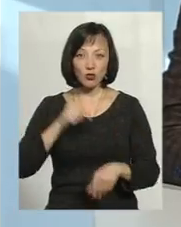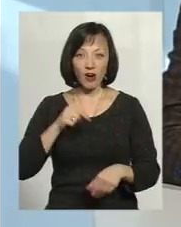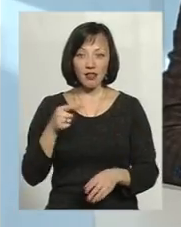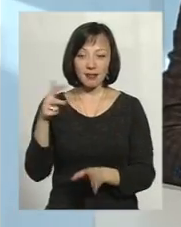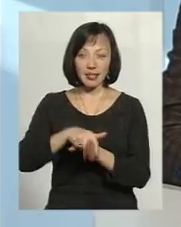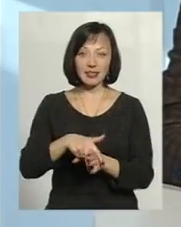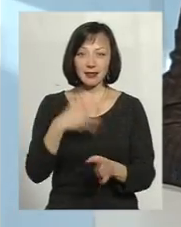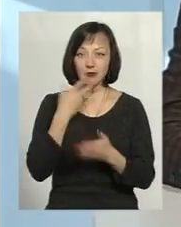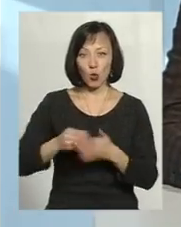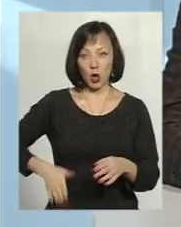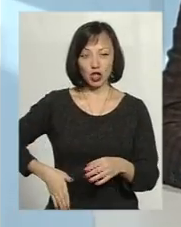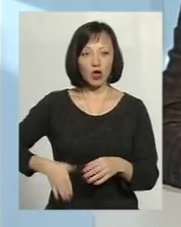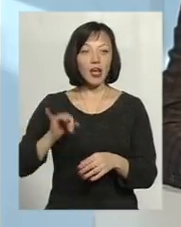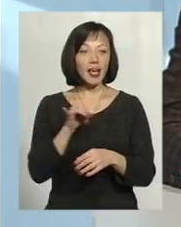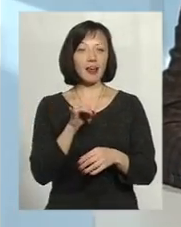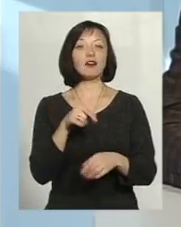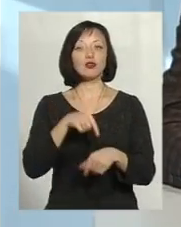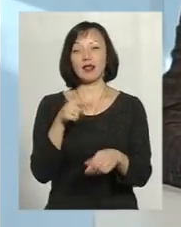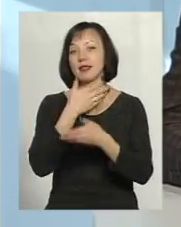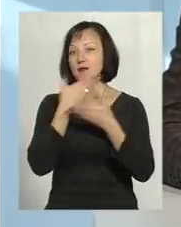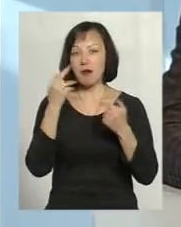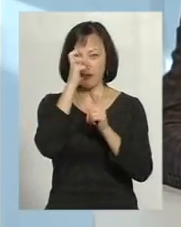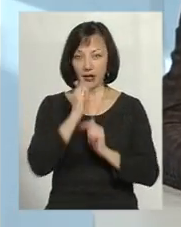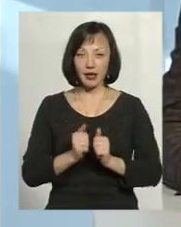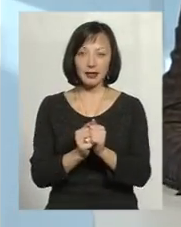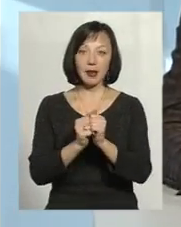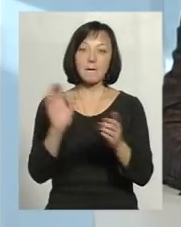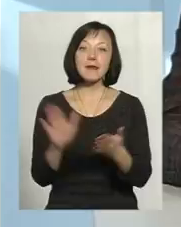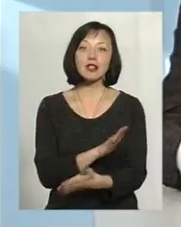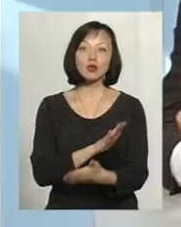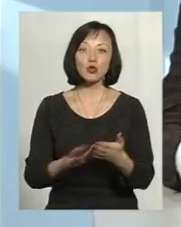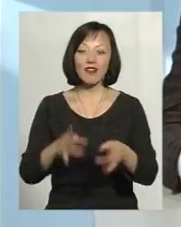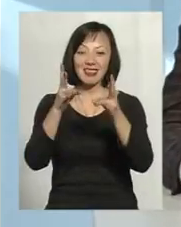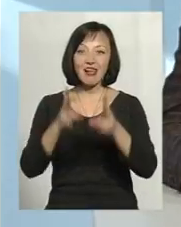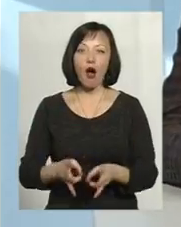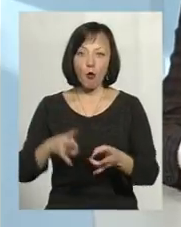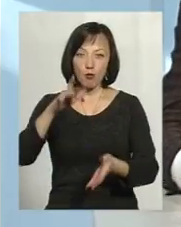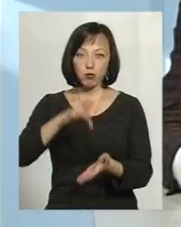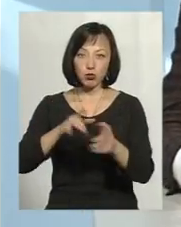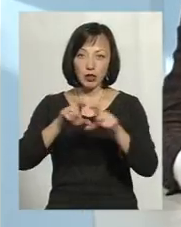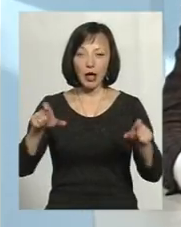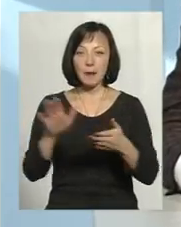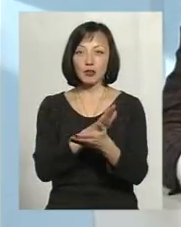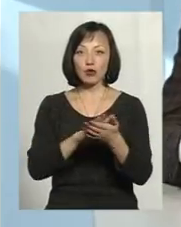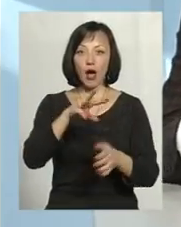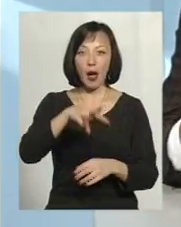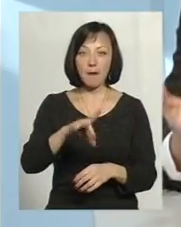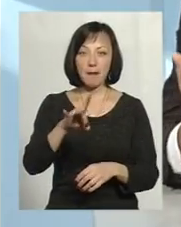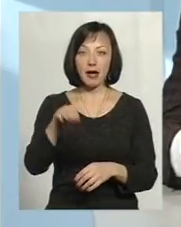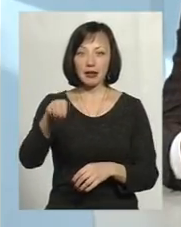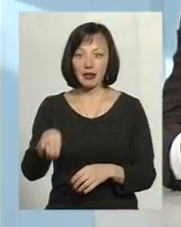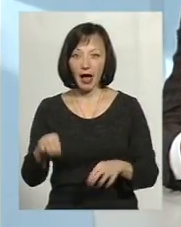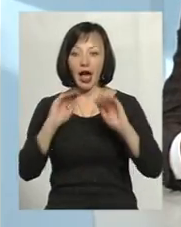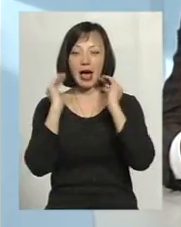тиск на свою кишеню. І відчувають. Нема в країні ніде безкоштовного травмпункту, безкоштовного МРТ, безкоштовної реанімації